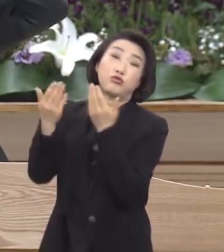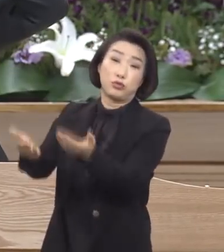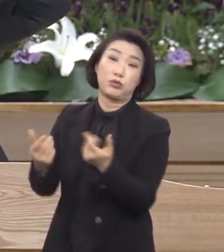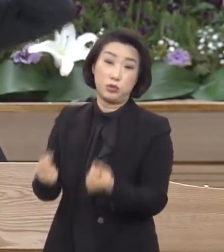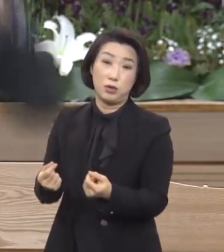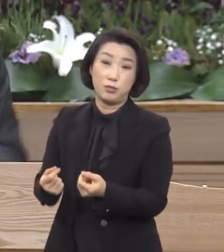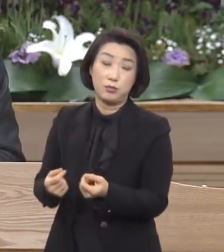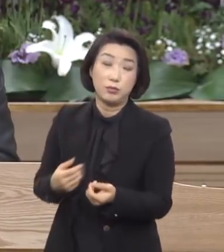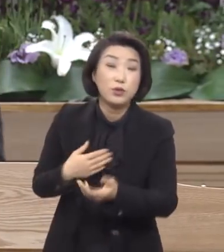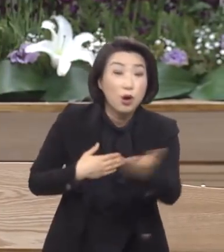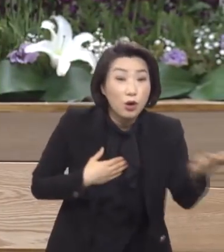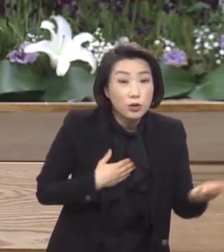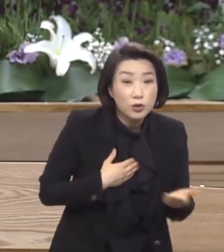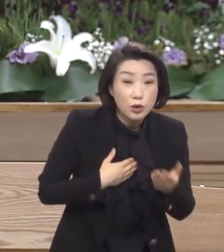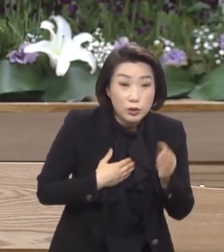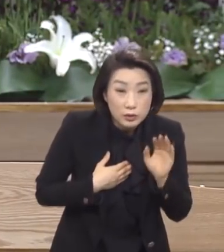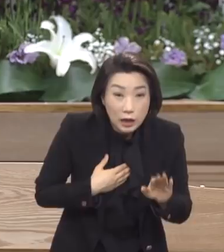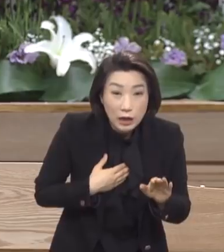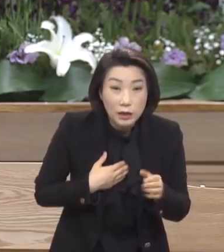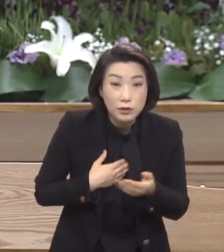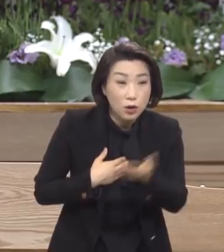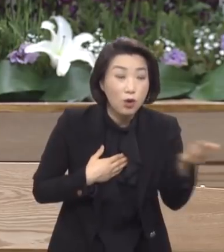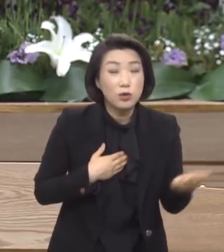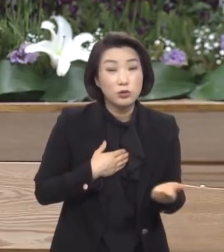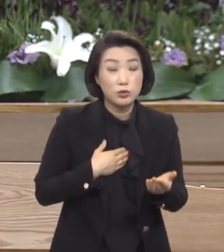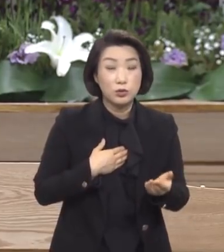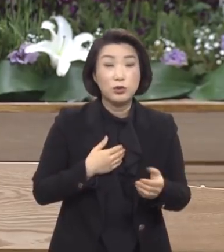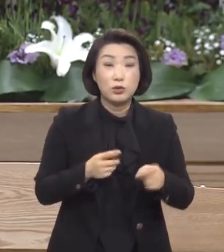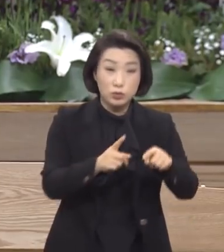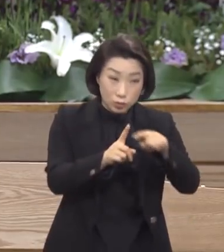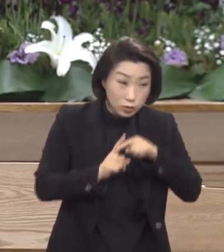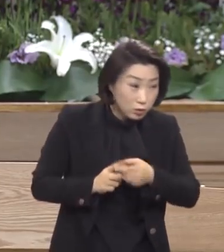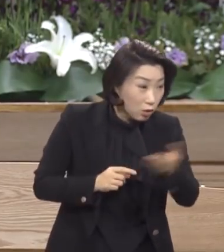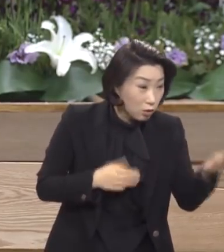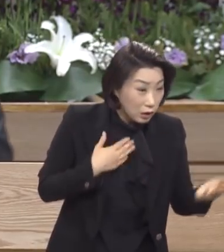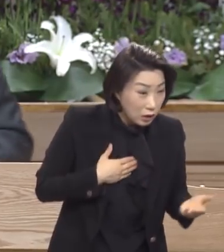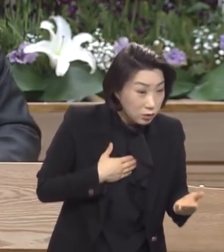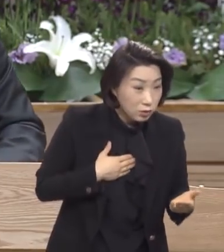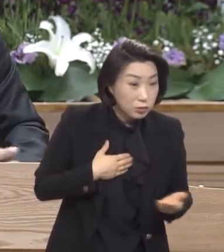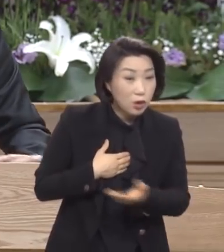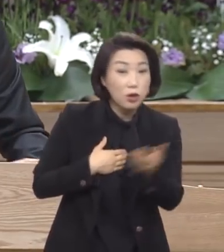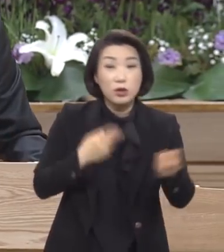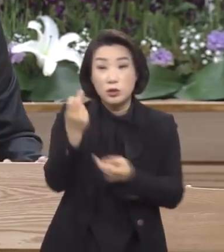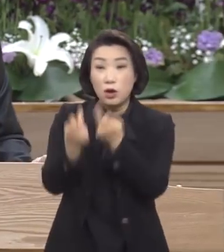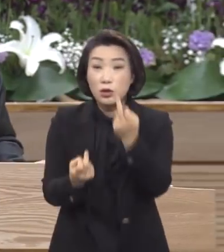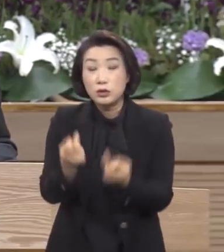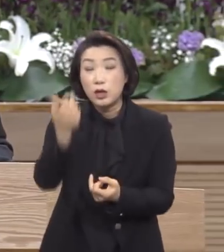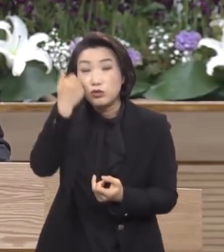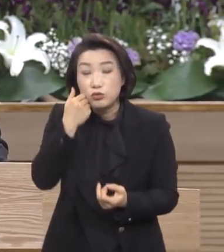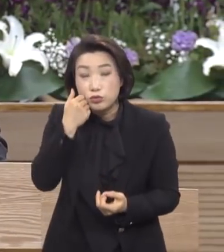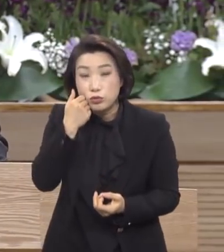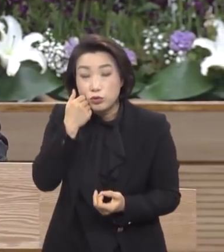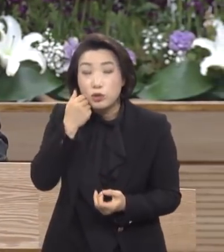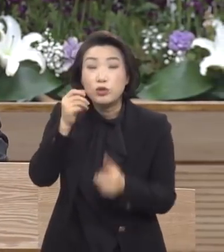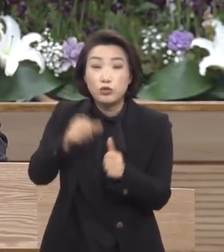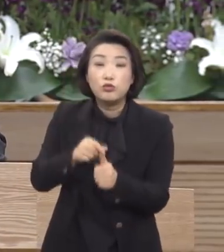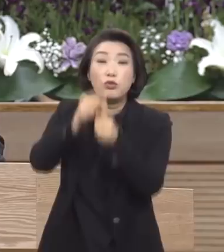너희도 이렇게 너는 죽어도 내 형제를 살리기 위하여